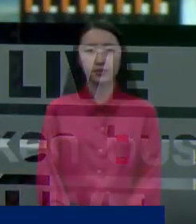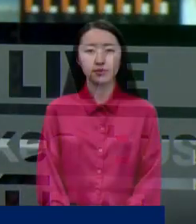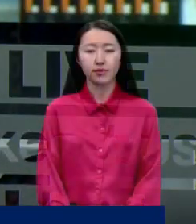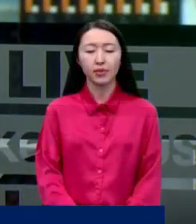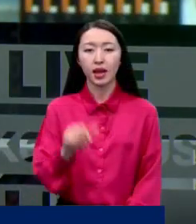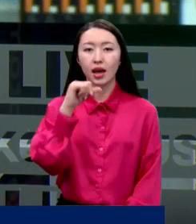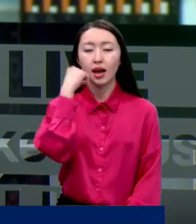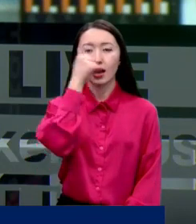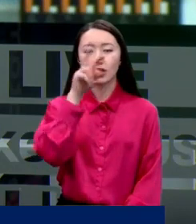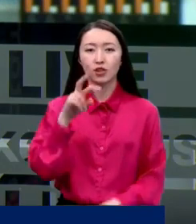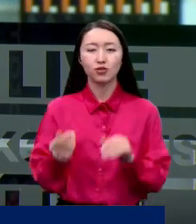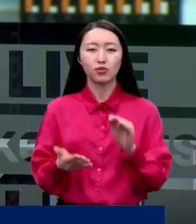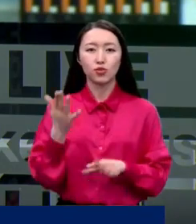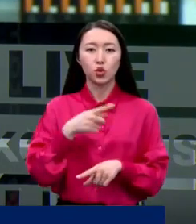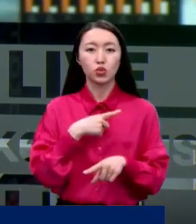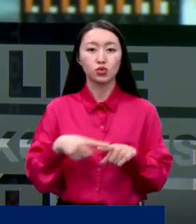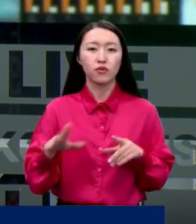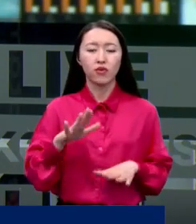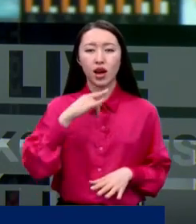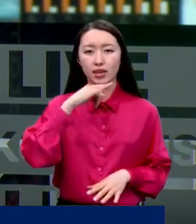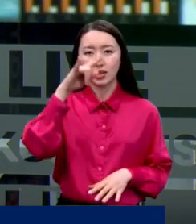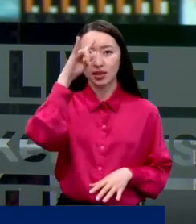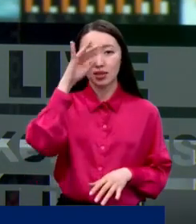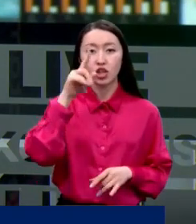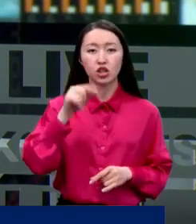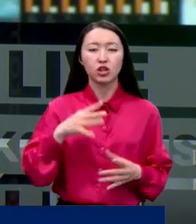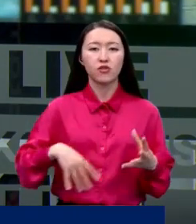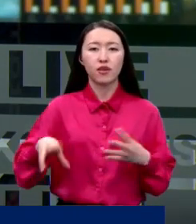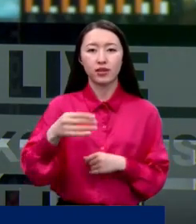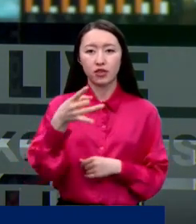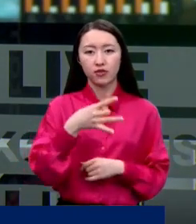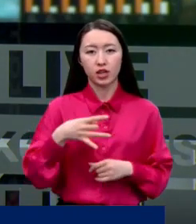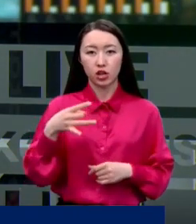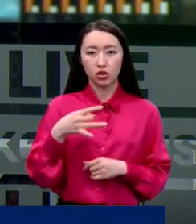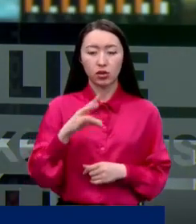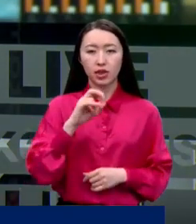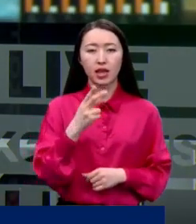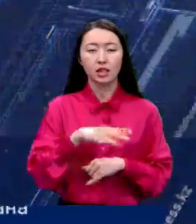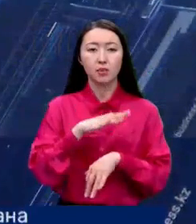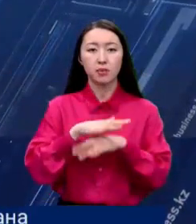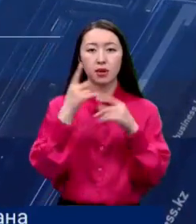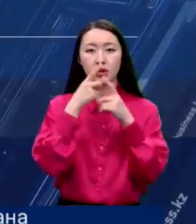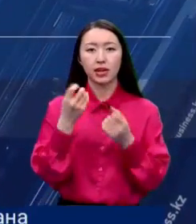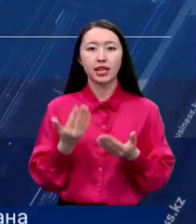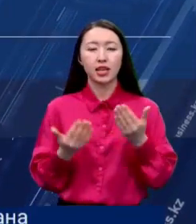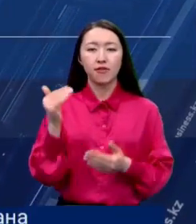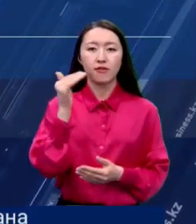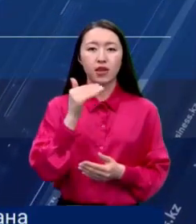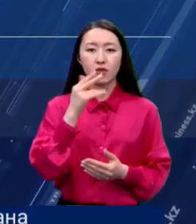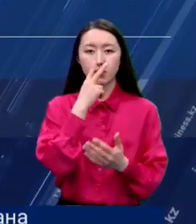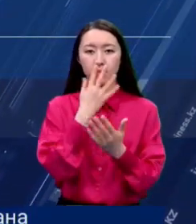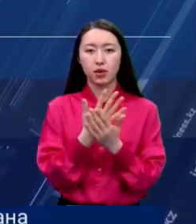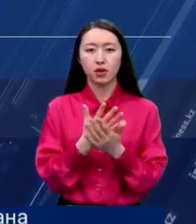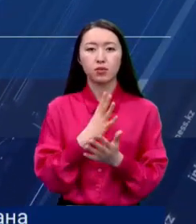Годовая инфляция ускорилась в Казахстане, причем во всех регионах, это констатирует Нацбанк. По его данным, если в феврале этот показатель